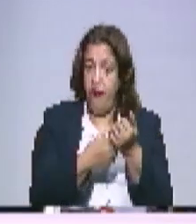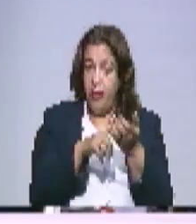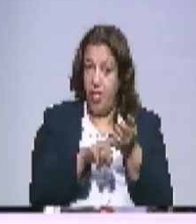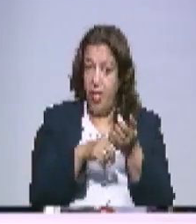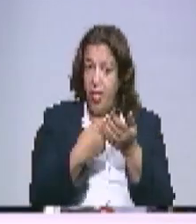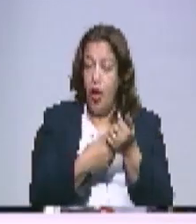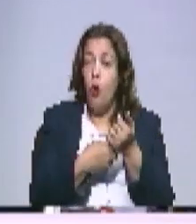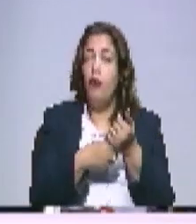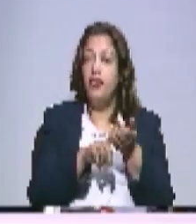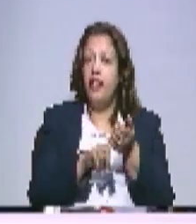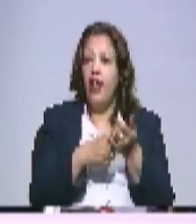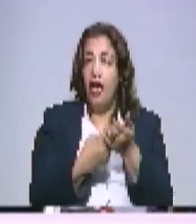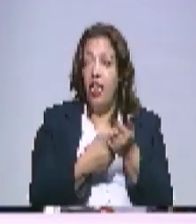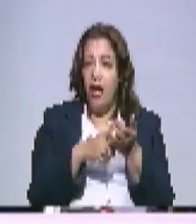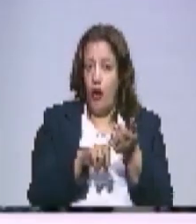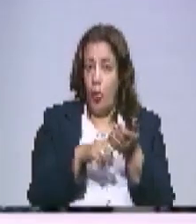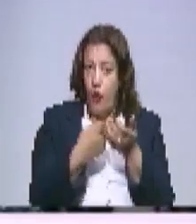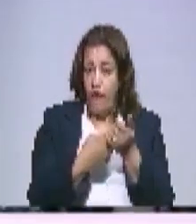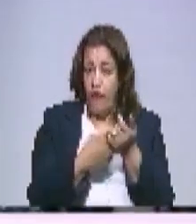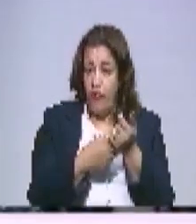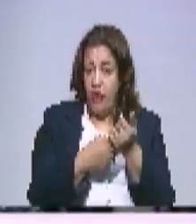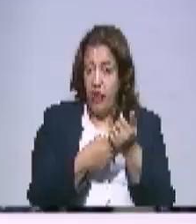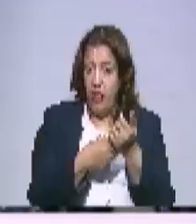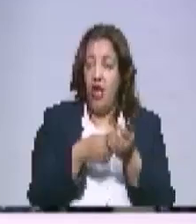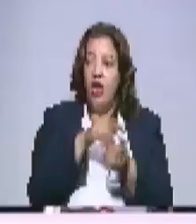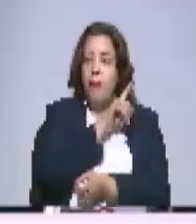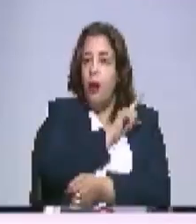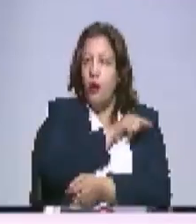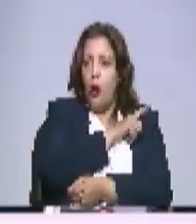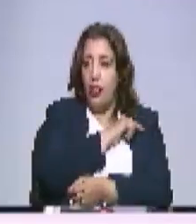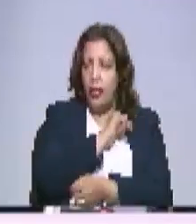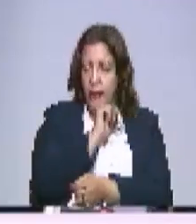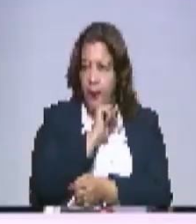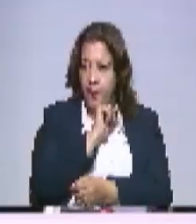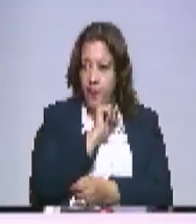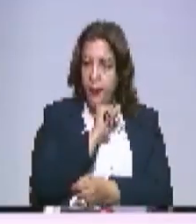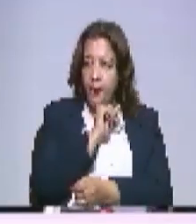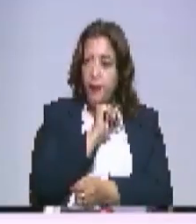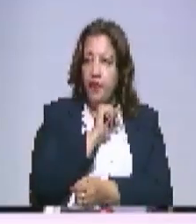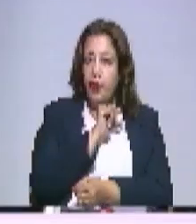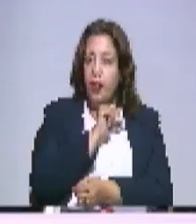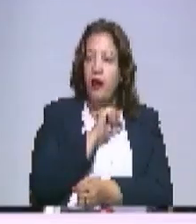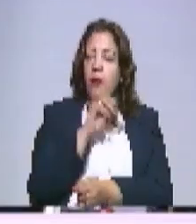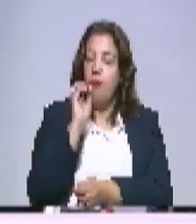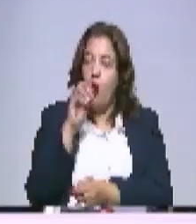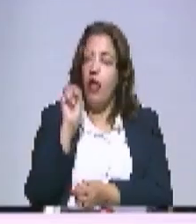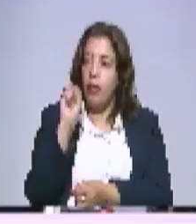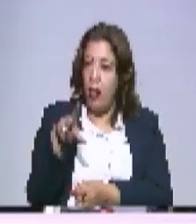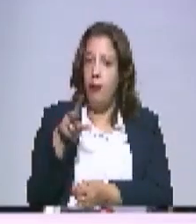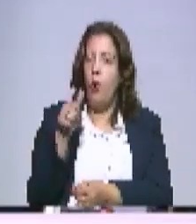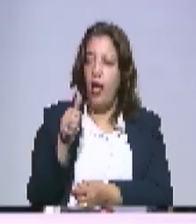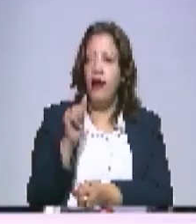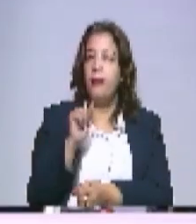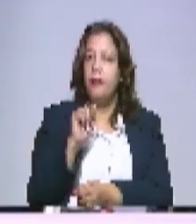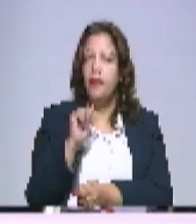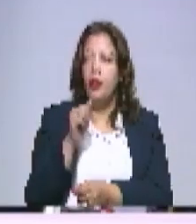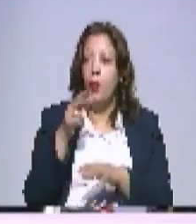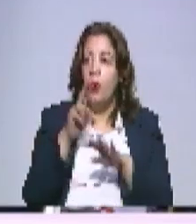كفتة البطاطس يومي. سلطة إيه؟ كفتة البطاطس. كفتة البطاطس. أه كفتة البطاطس. أه طيب تمام. يا ريت